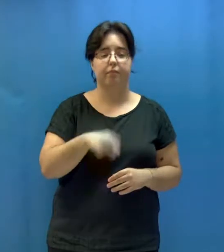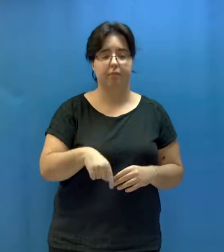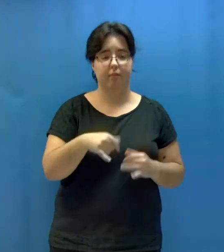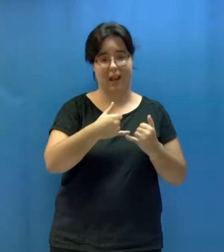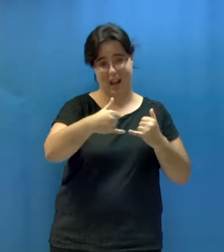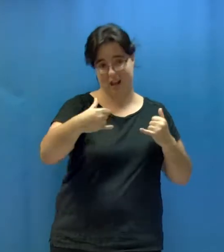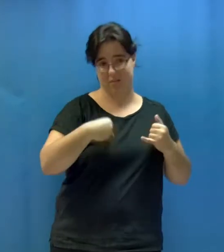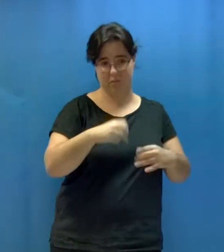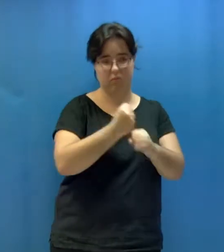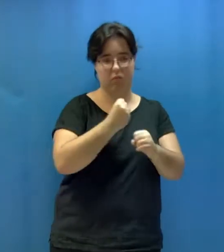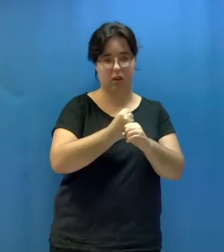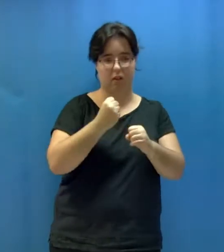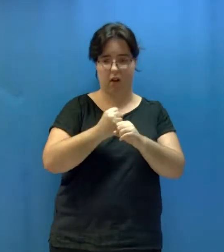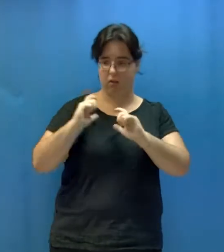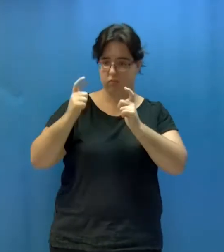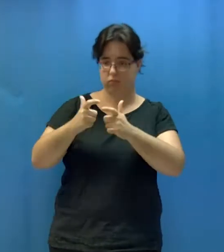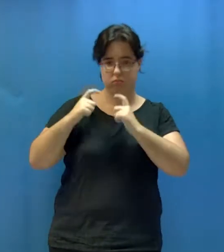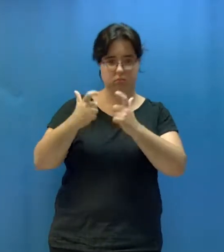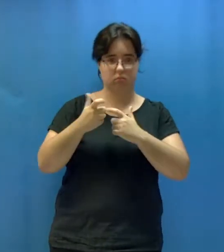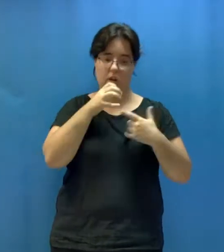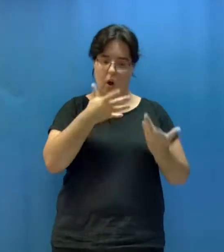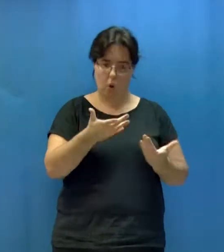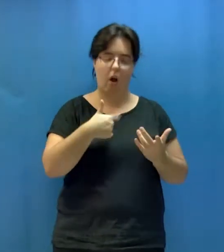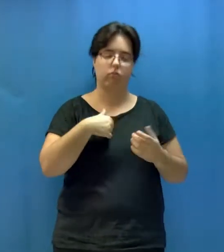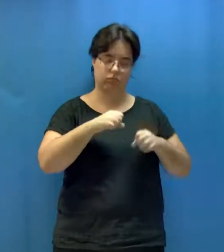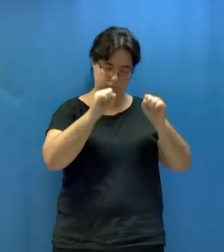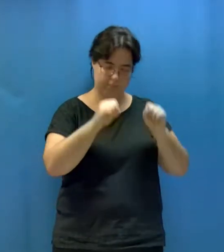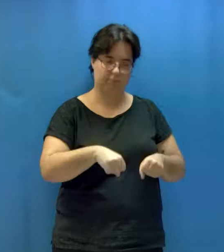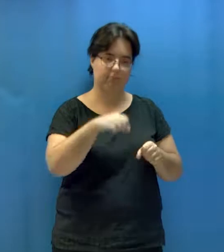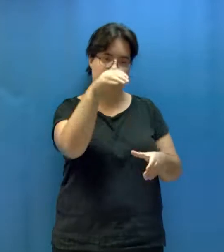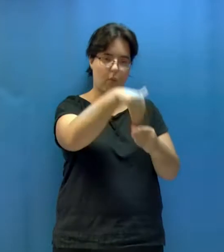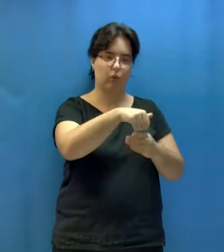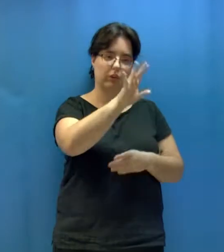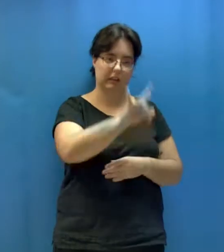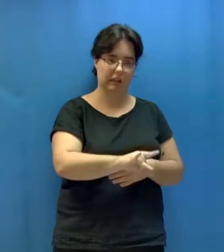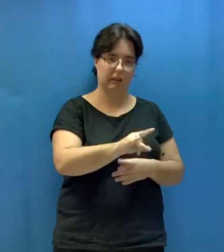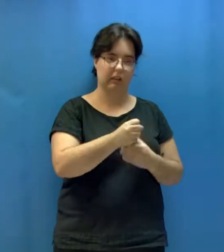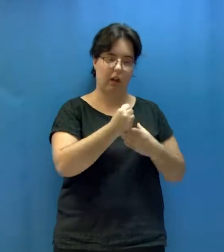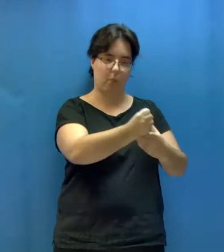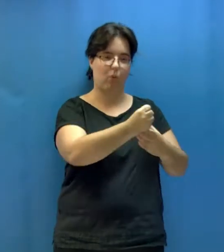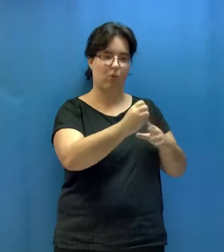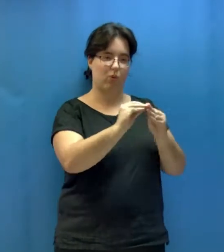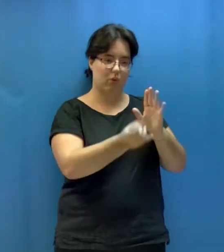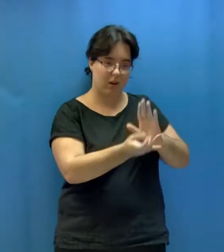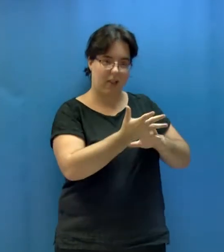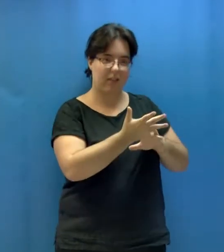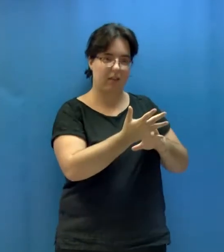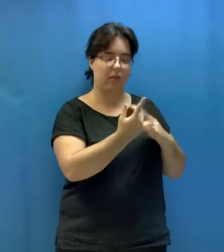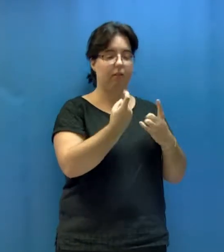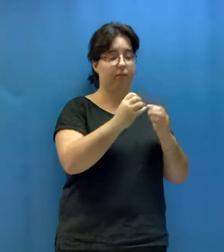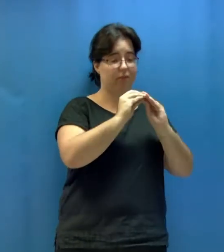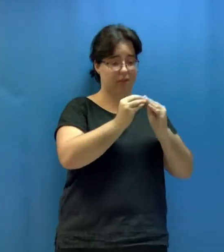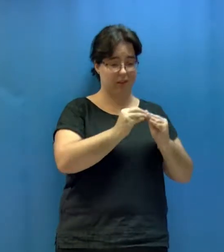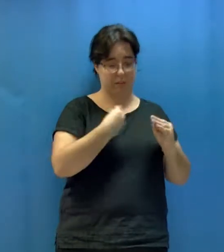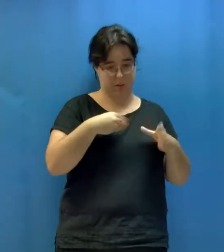amb la regidoria els darrers mesos. Avui aprovem la creació del Consell, que queda pendent l'aprovació del seu reglament. S'haurà d'elaborar per part del propi